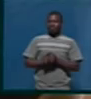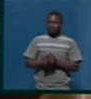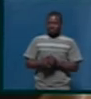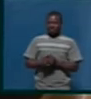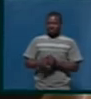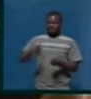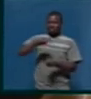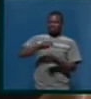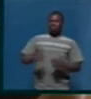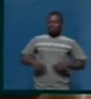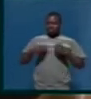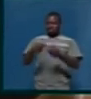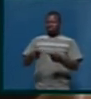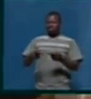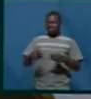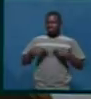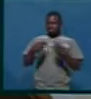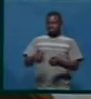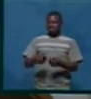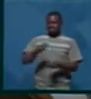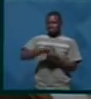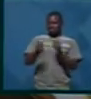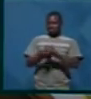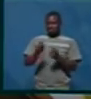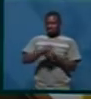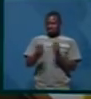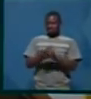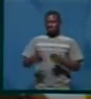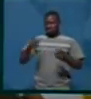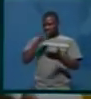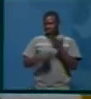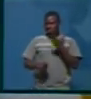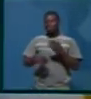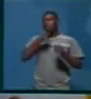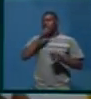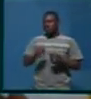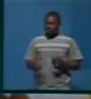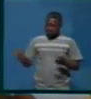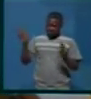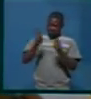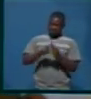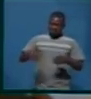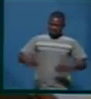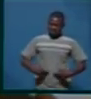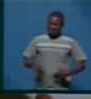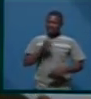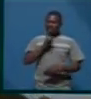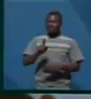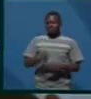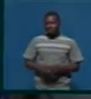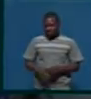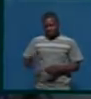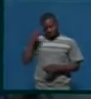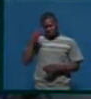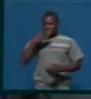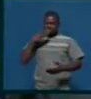valeurs-là, des doyens à la jeune génération, c'est l'option pour moi et idéale pour sauvegarder nos valeurs culturelles.